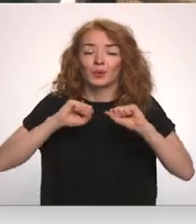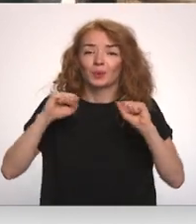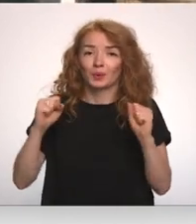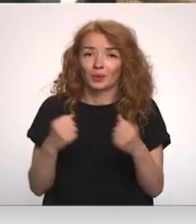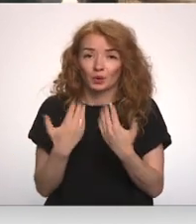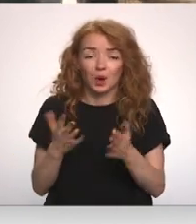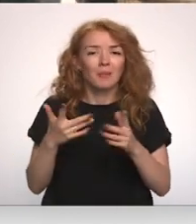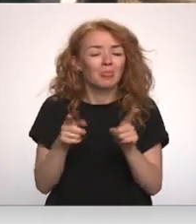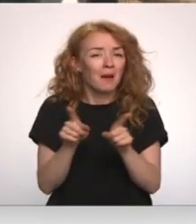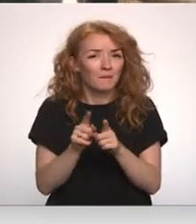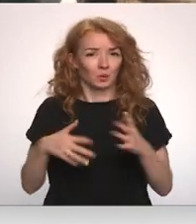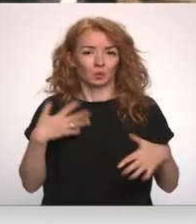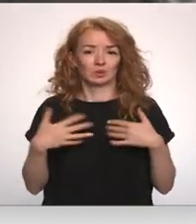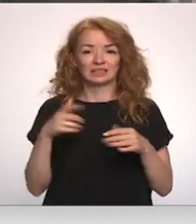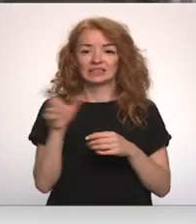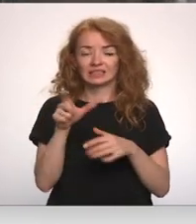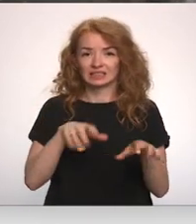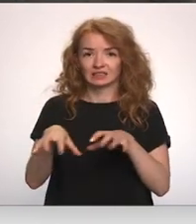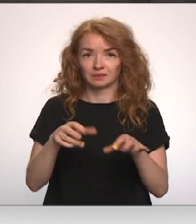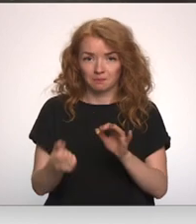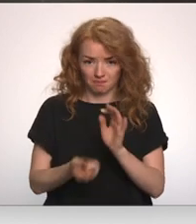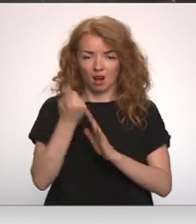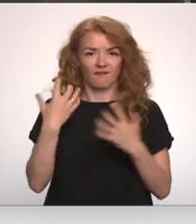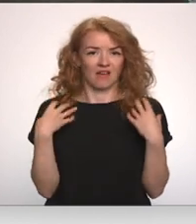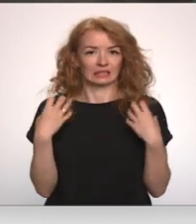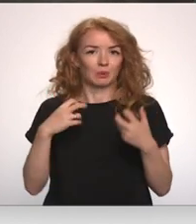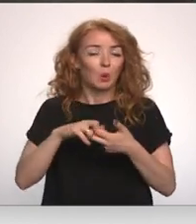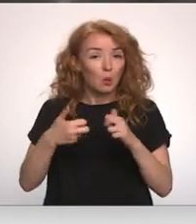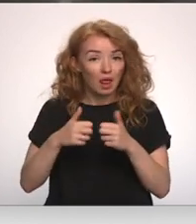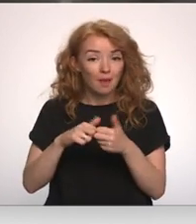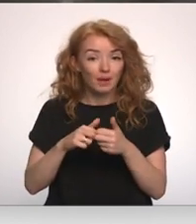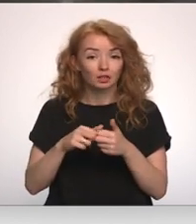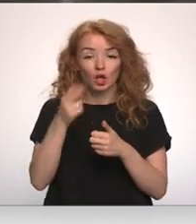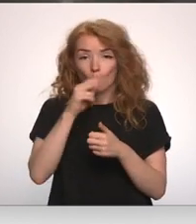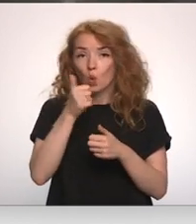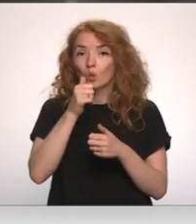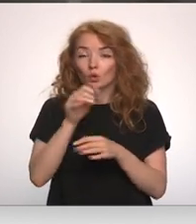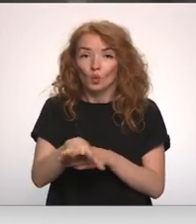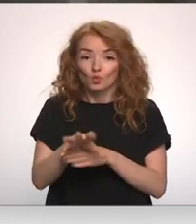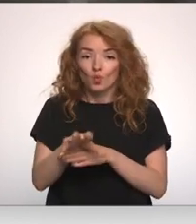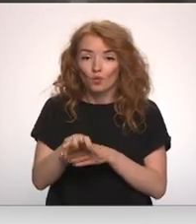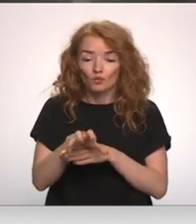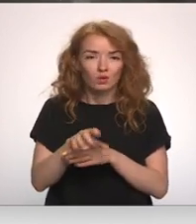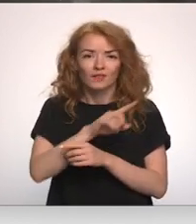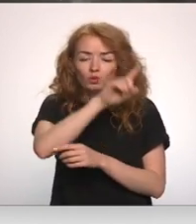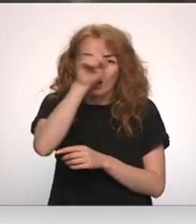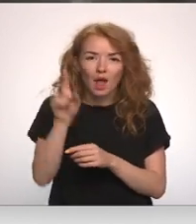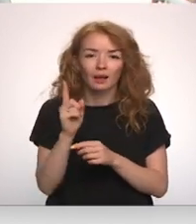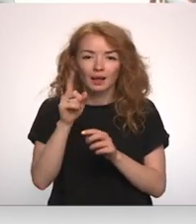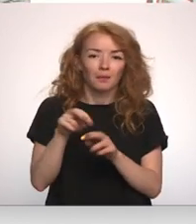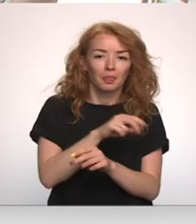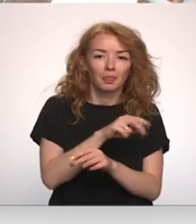bet tik un tā ir baila, ka drīz dzīvniekiem varētu parādīties veselības problēmas. No ūdens dzertnēm dzīvnieki atiet reti un uz īsu